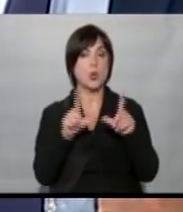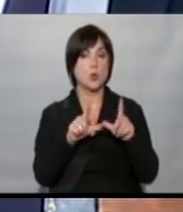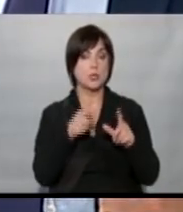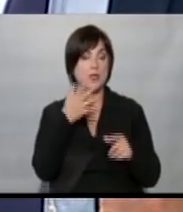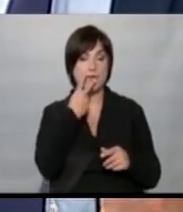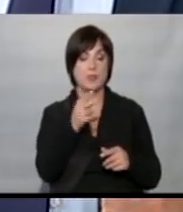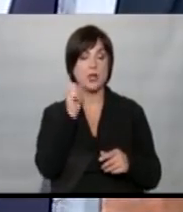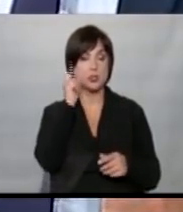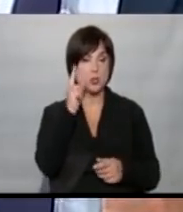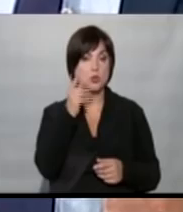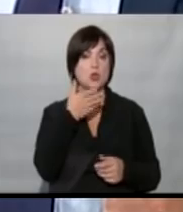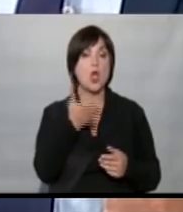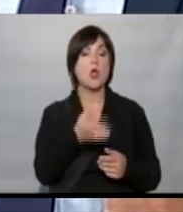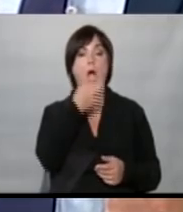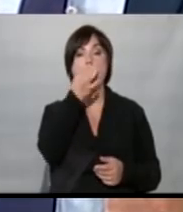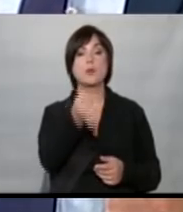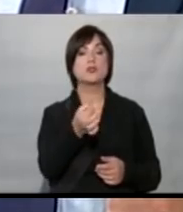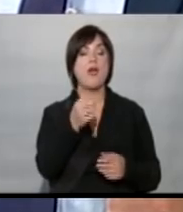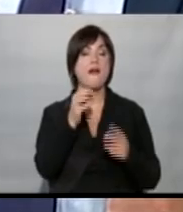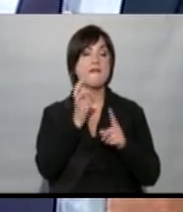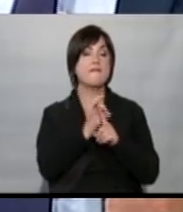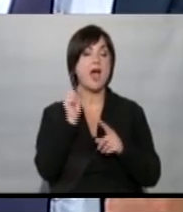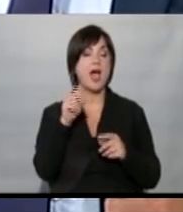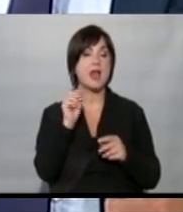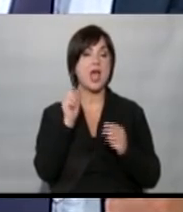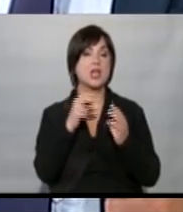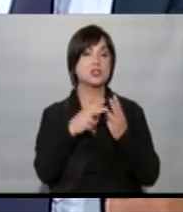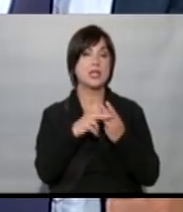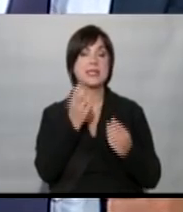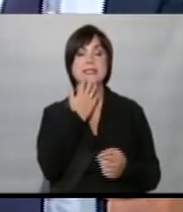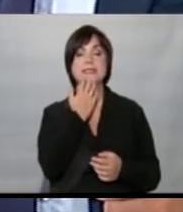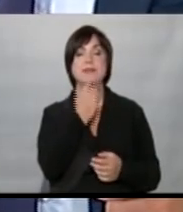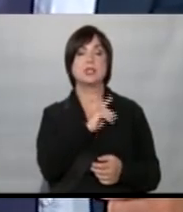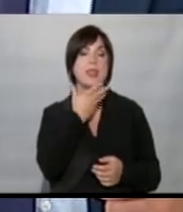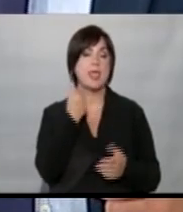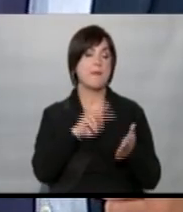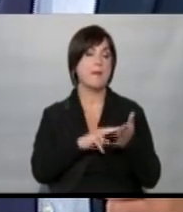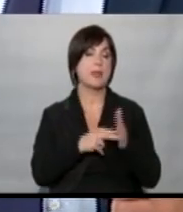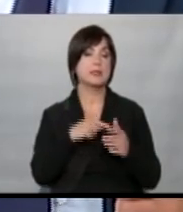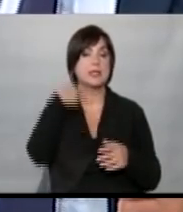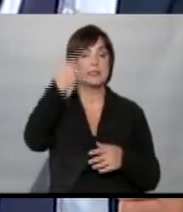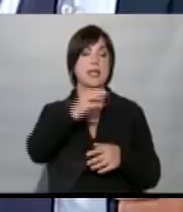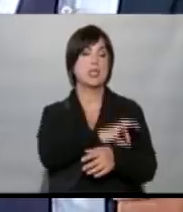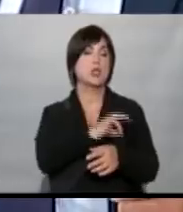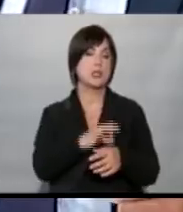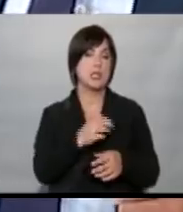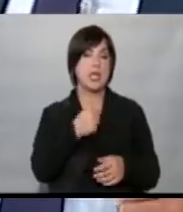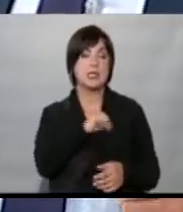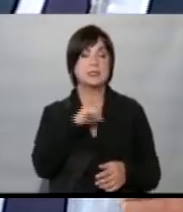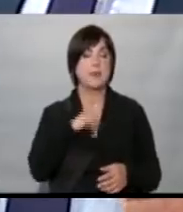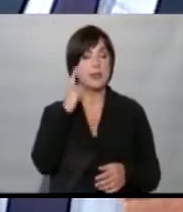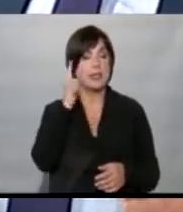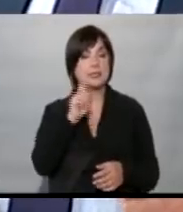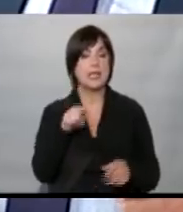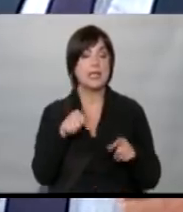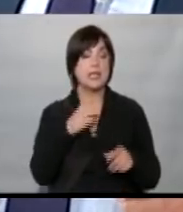ќе се случи, кога го праша Фараш тога што и се смееше недоветно и рече дека нема план за следниот ден, едноставно самиот не знае. Е сега